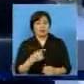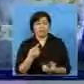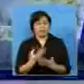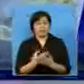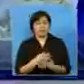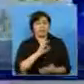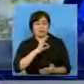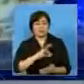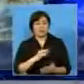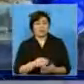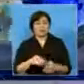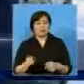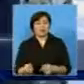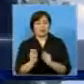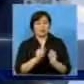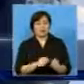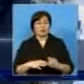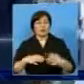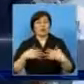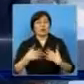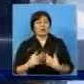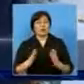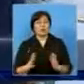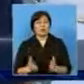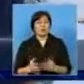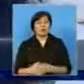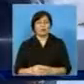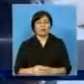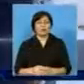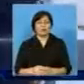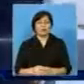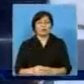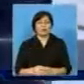привести к несчастным случаям. Николай Сырбов, Армандус Магомбетов, телеканал «Актобе».